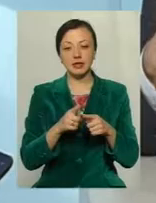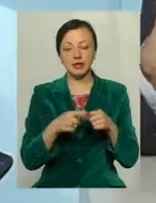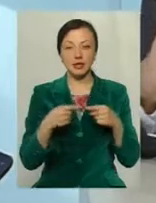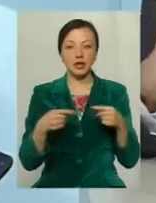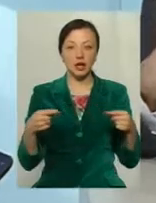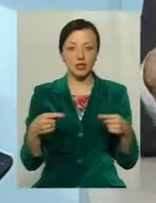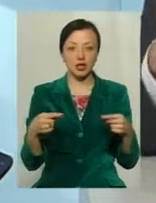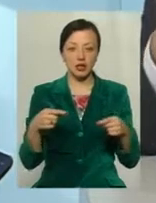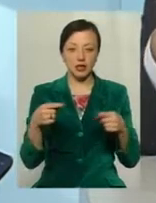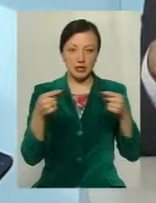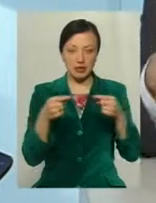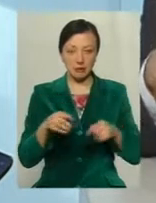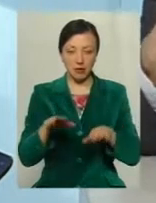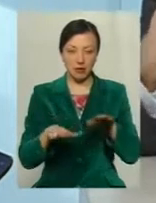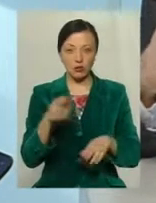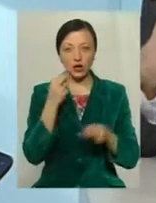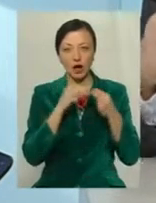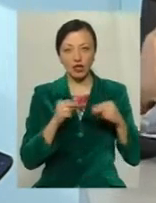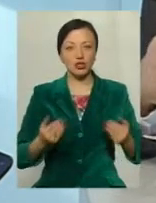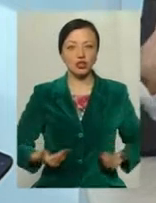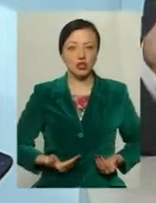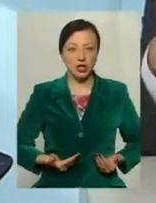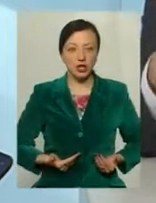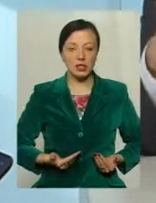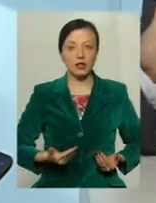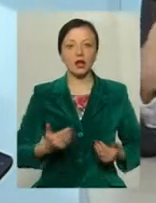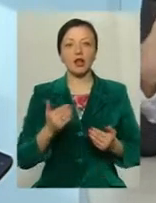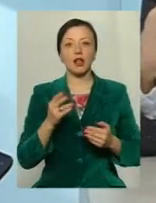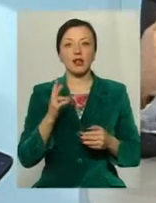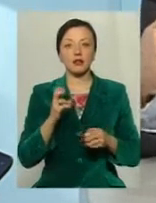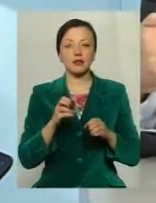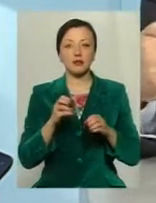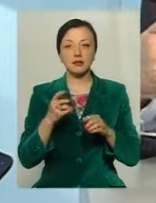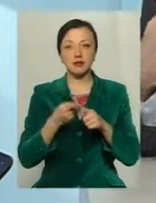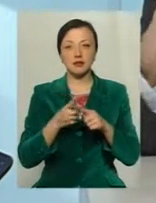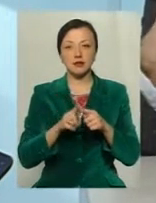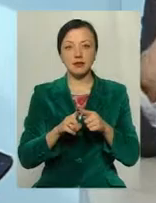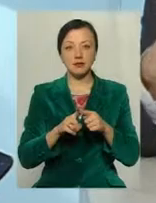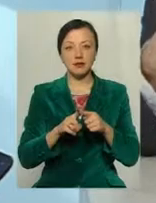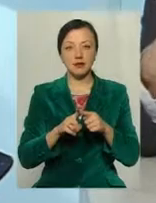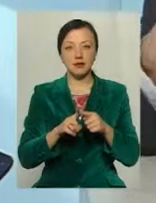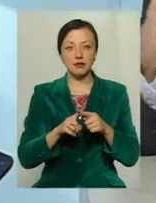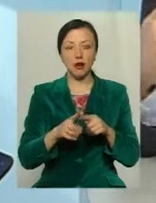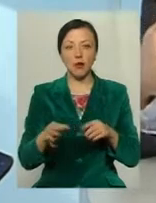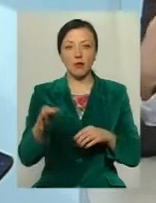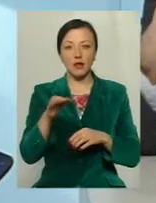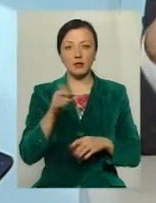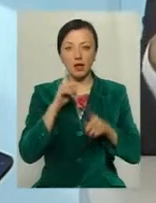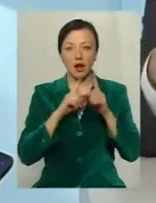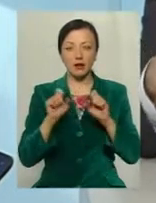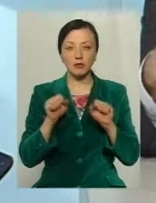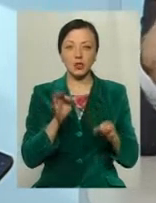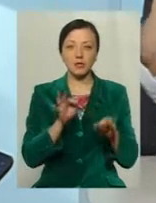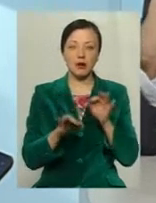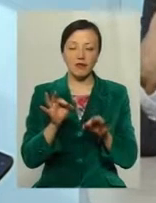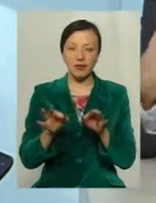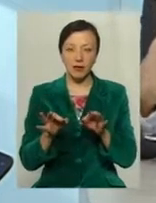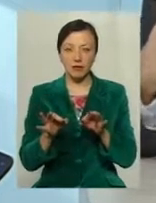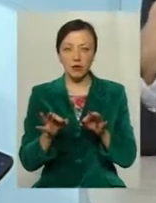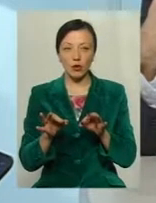буде реалізувати. Програма енергозбереження, немає аналізу ефективності діяльності того, що вже зроблено минулого завершу. Році. І питання, що